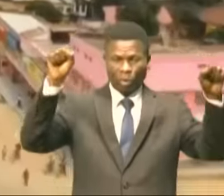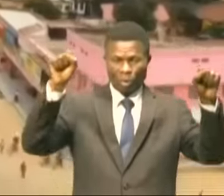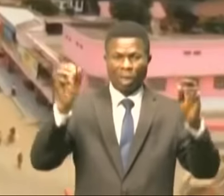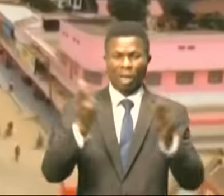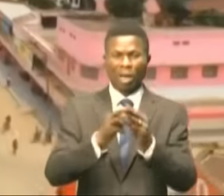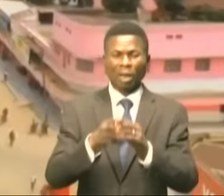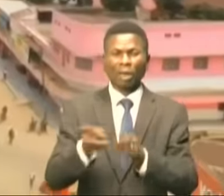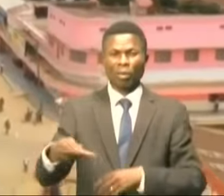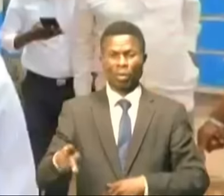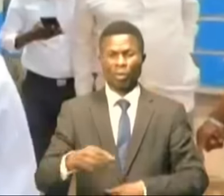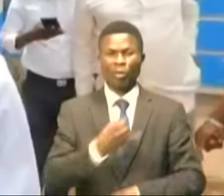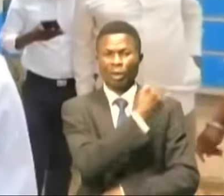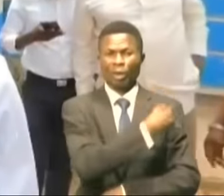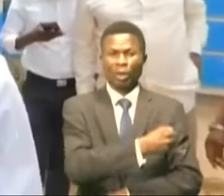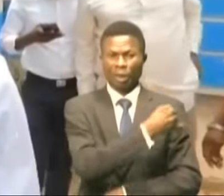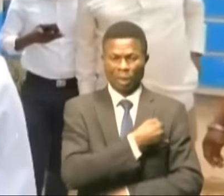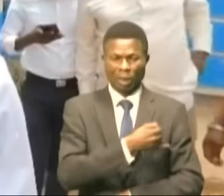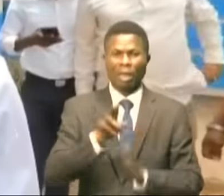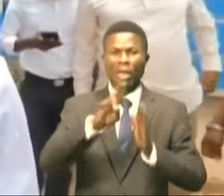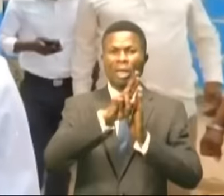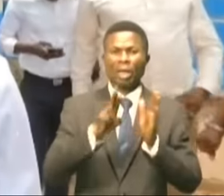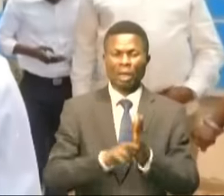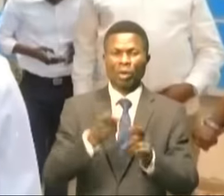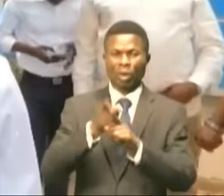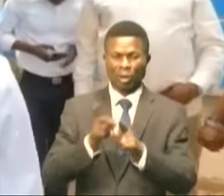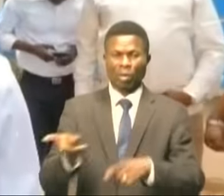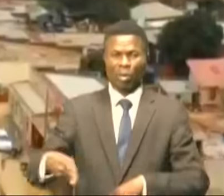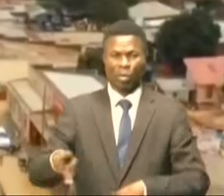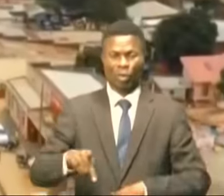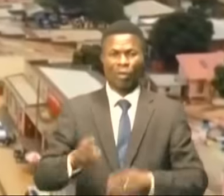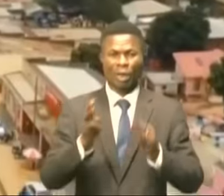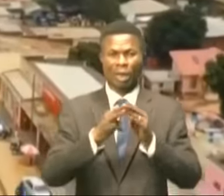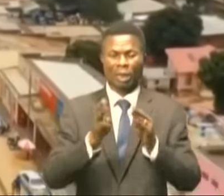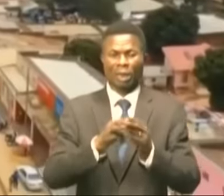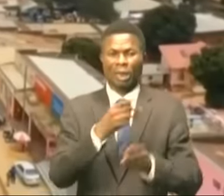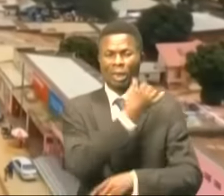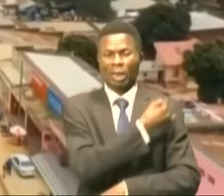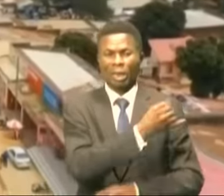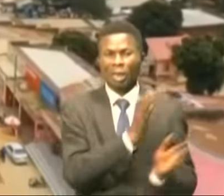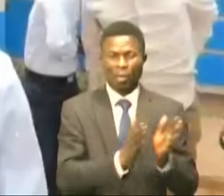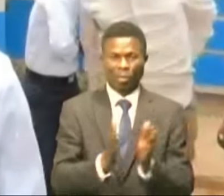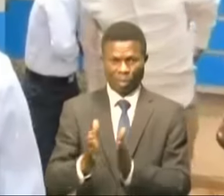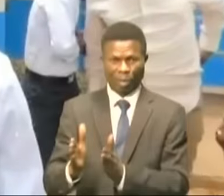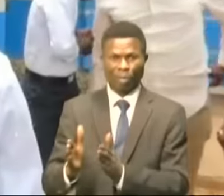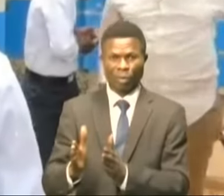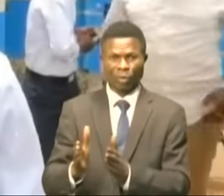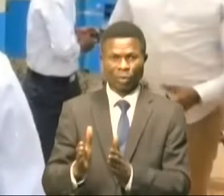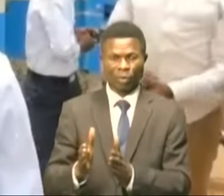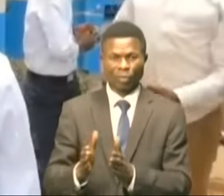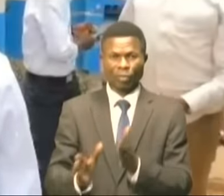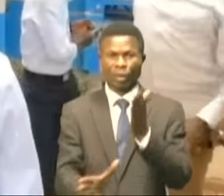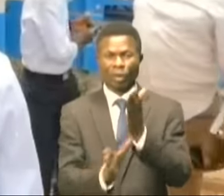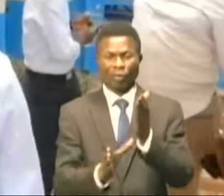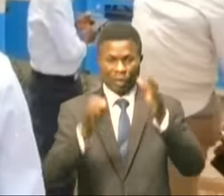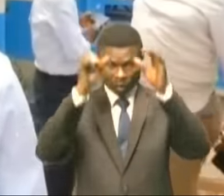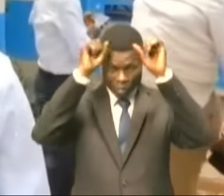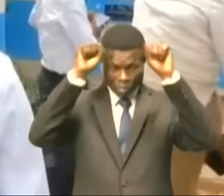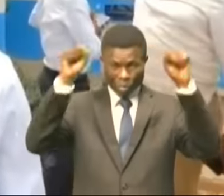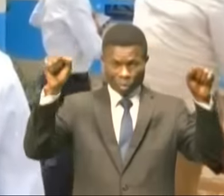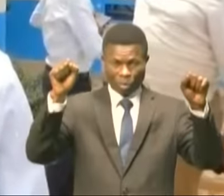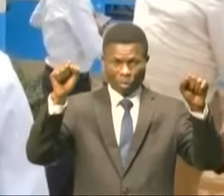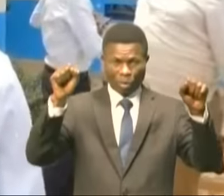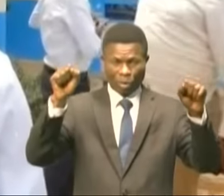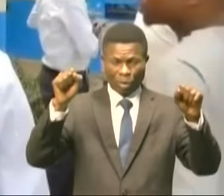l'Assemblée provinciale de l'Ituri. Le règlement intérieur de l'Assemblée provinciale de l'Ituri prévoit que le vice-président